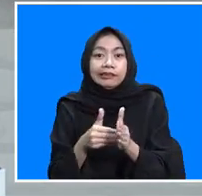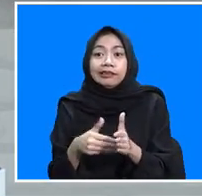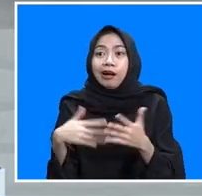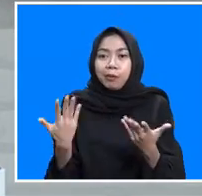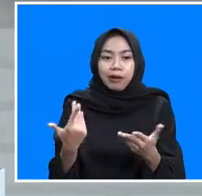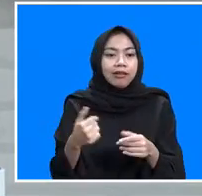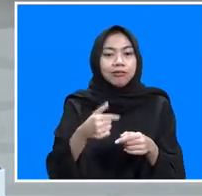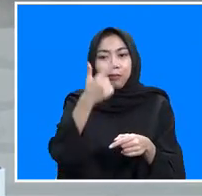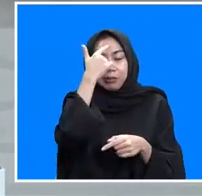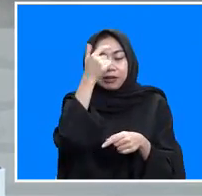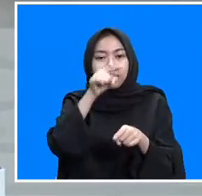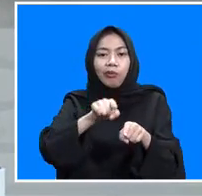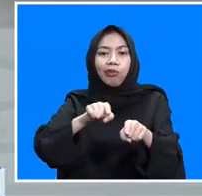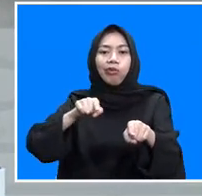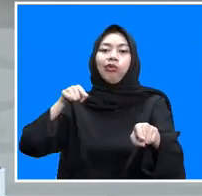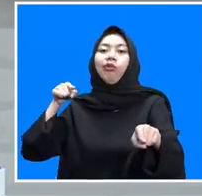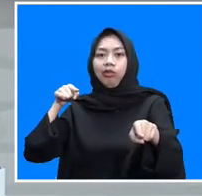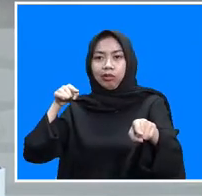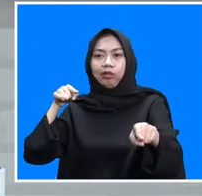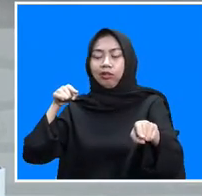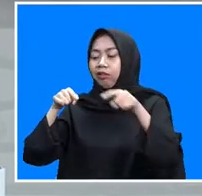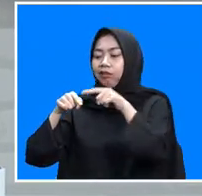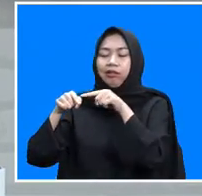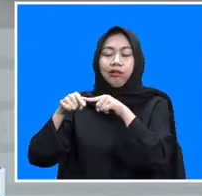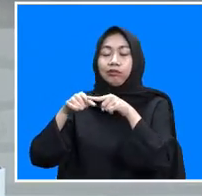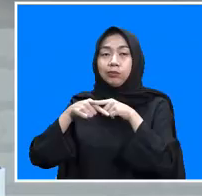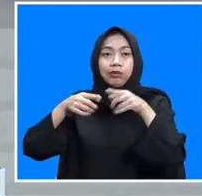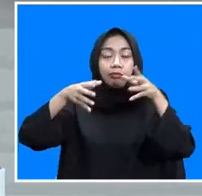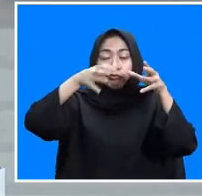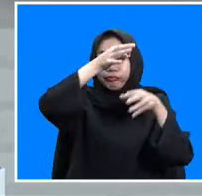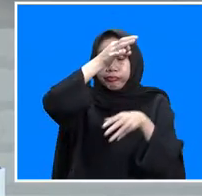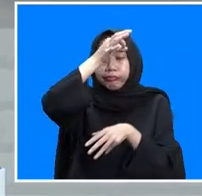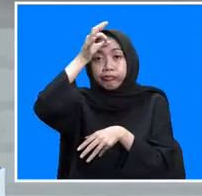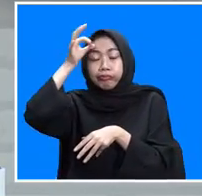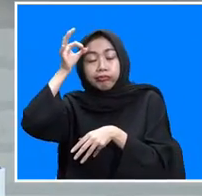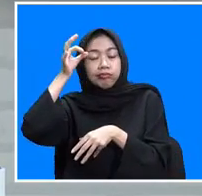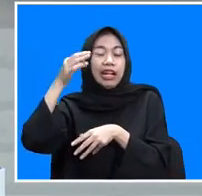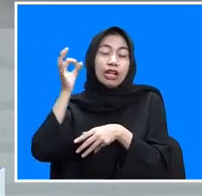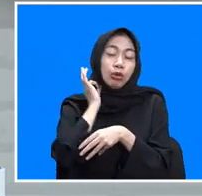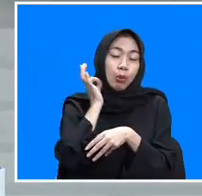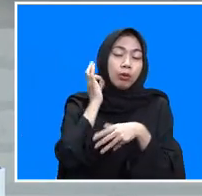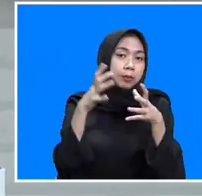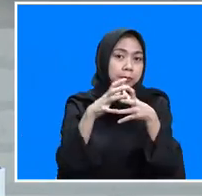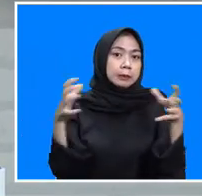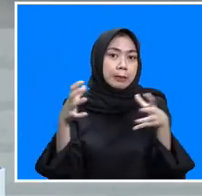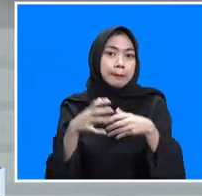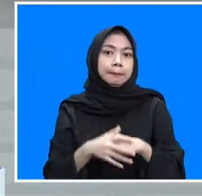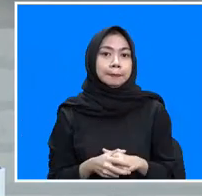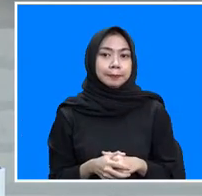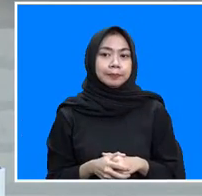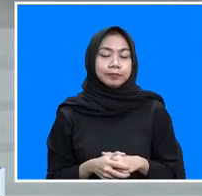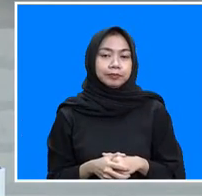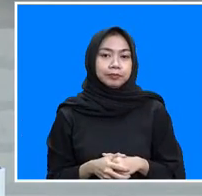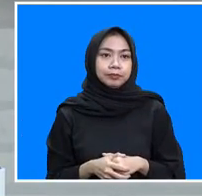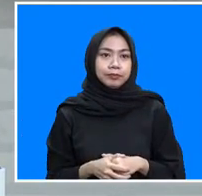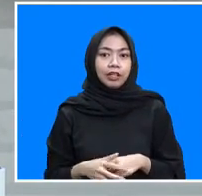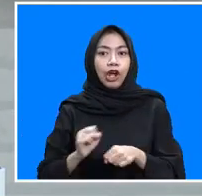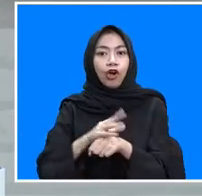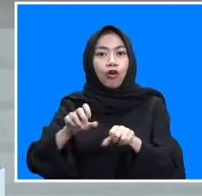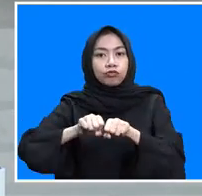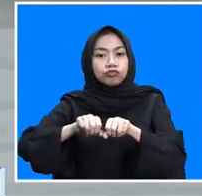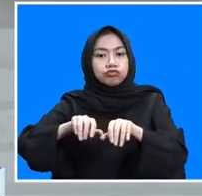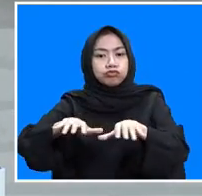kehilangan pembelajaran atau learning loss yang jauh lebih besar. Nah, dalam upaya untuk mencegah penyebaran virus